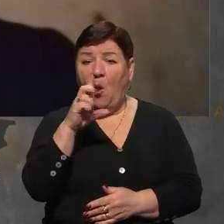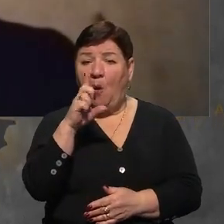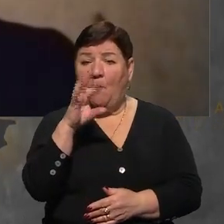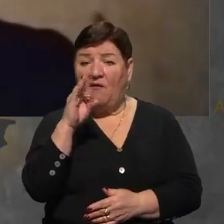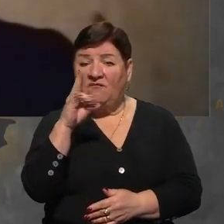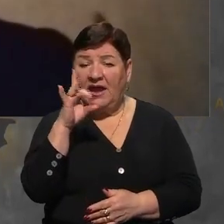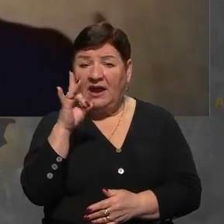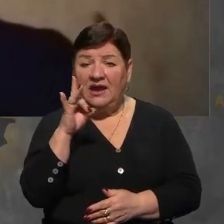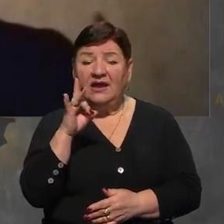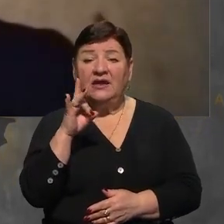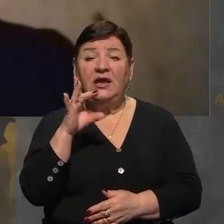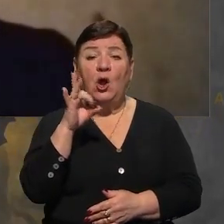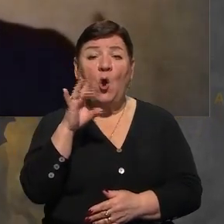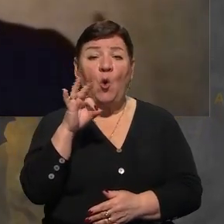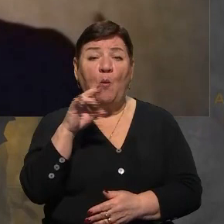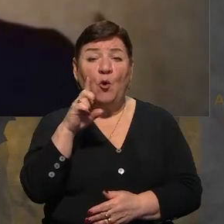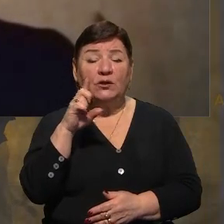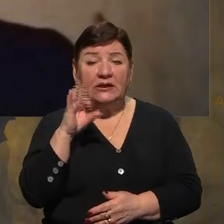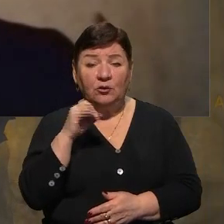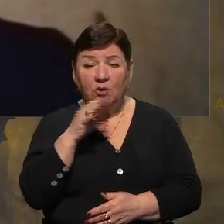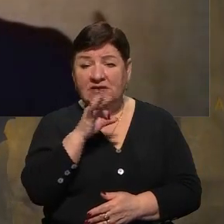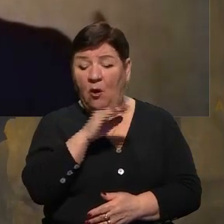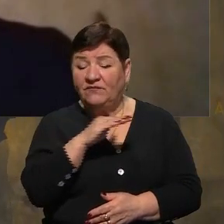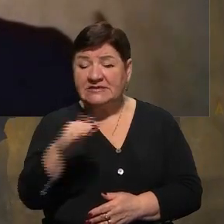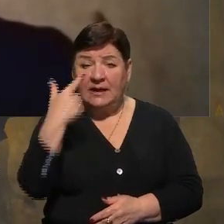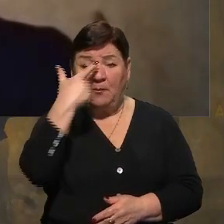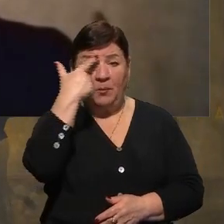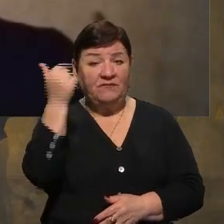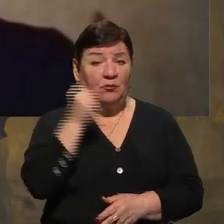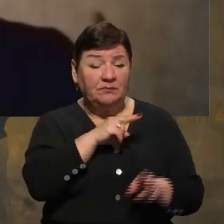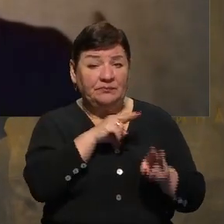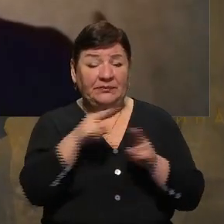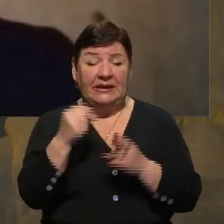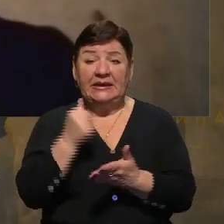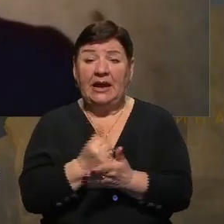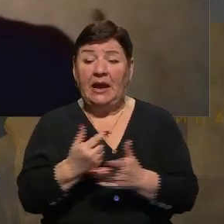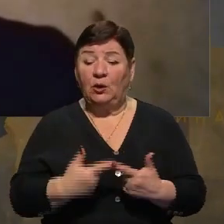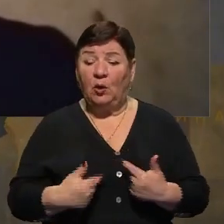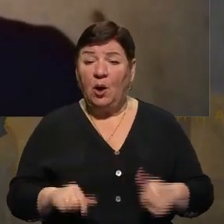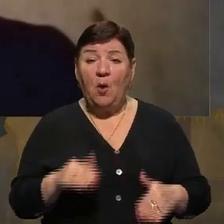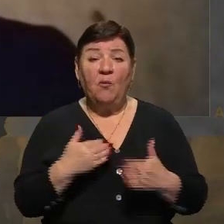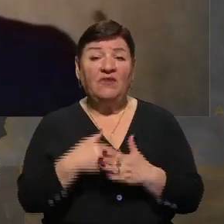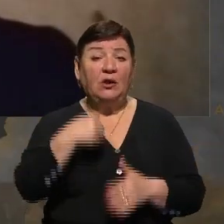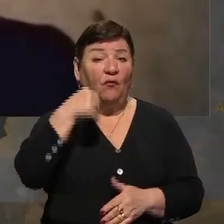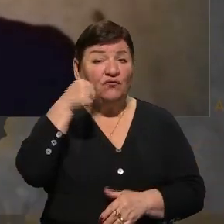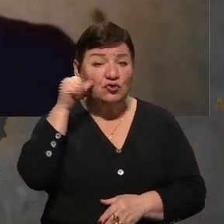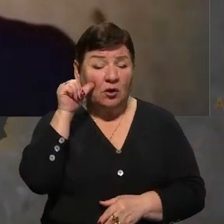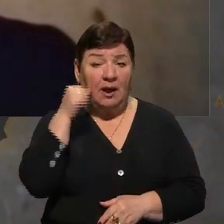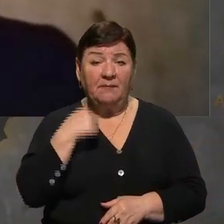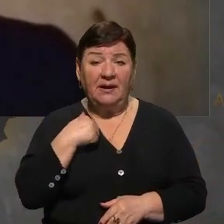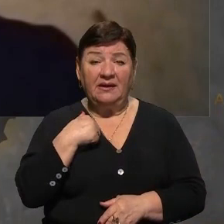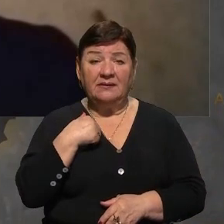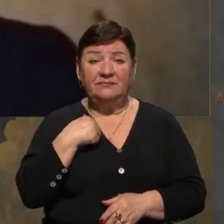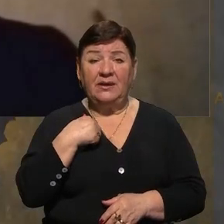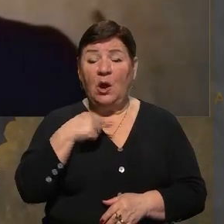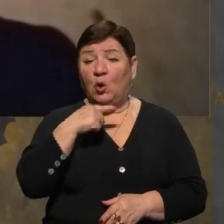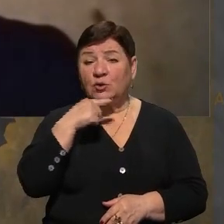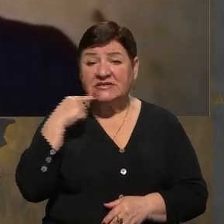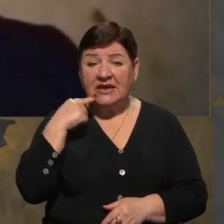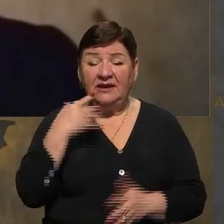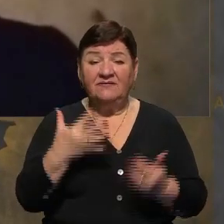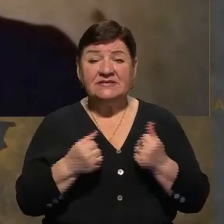Зберігайте спокій і слідкуйте за офіційними повідомленнями Генерального штабу. Буквально вчора ми відмоніторили, що росіяни взяли